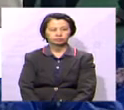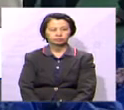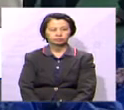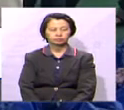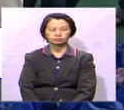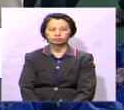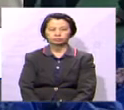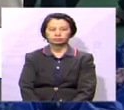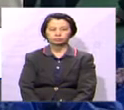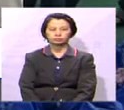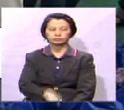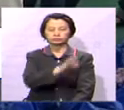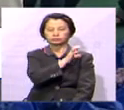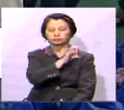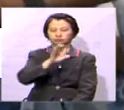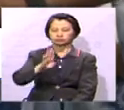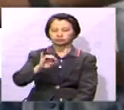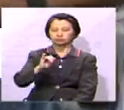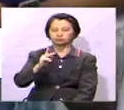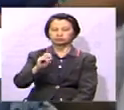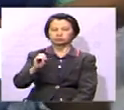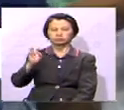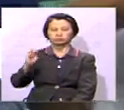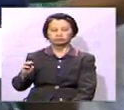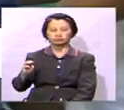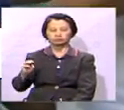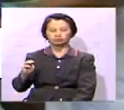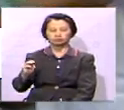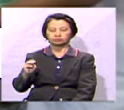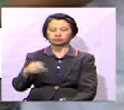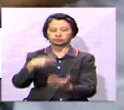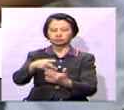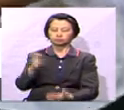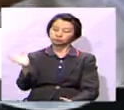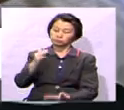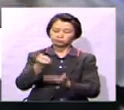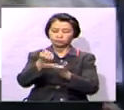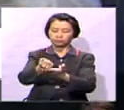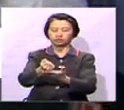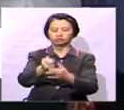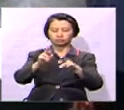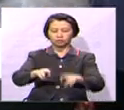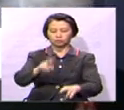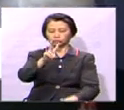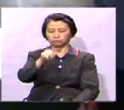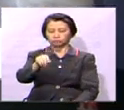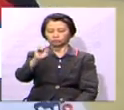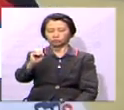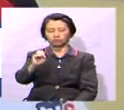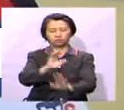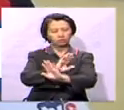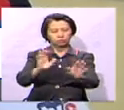Menurut Perusi BIKUM, Datuk Dr. Syamsul Anwar Nasarah, program Jom Bantu Rakyat 2.0